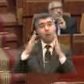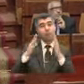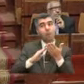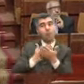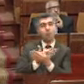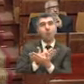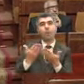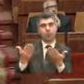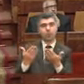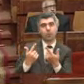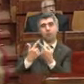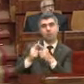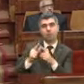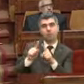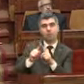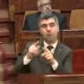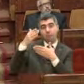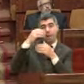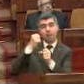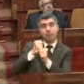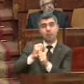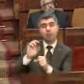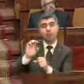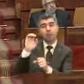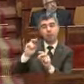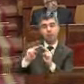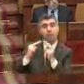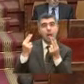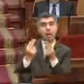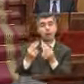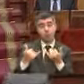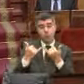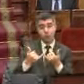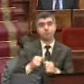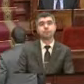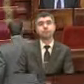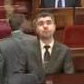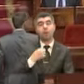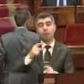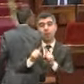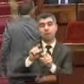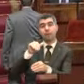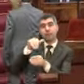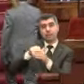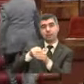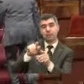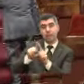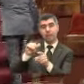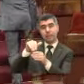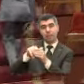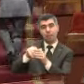بها على دورها وعلى مواطنتها. اليوم يجب أن نقول بأن التصويت بالوكالة أصبح